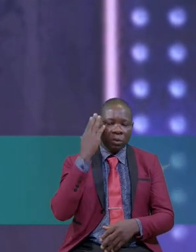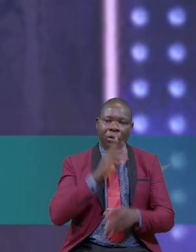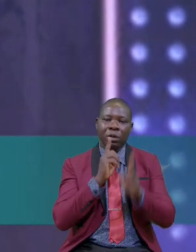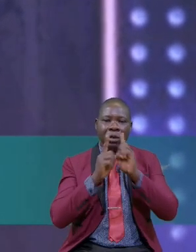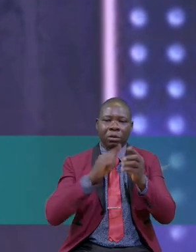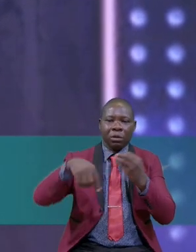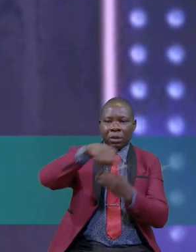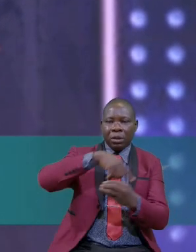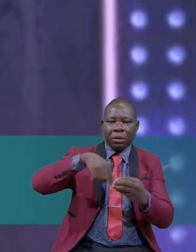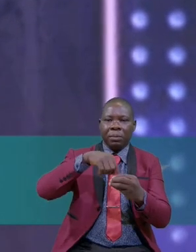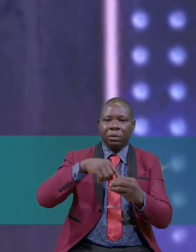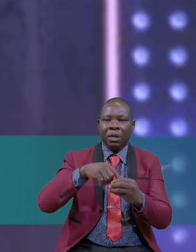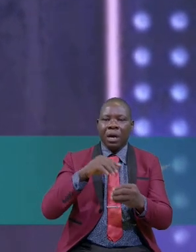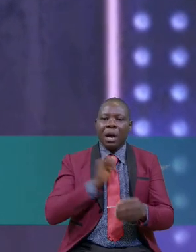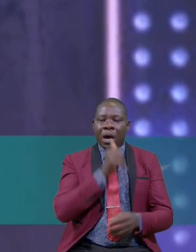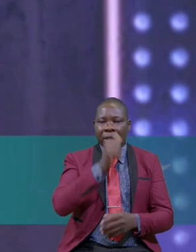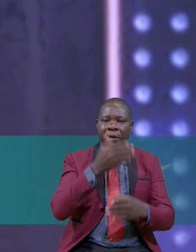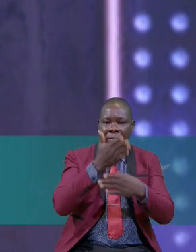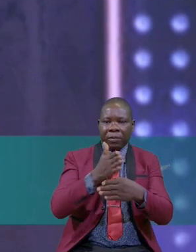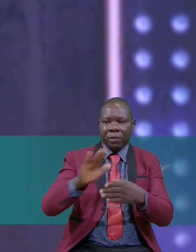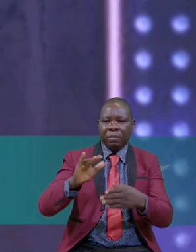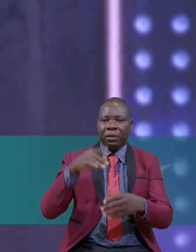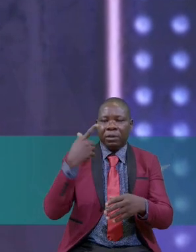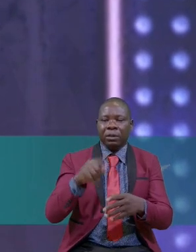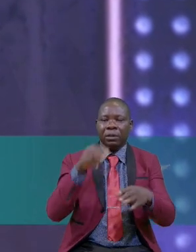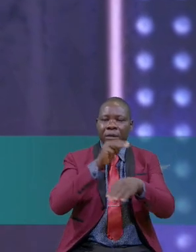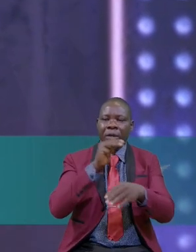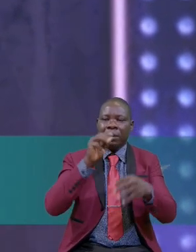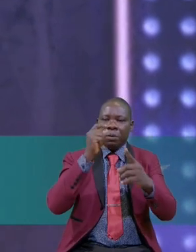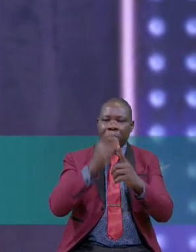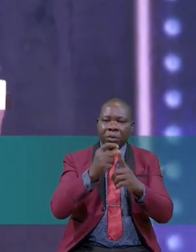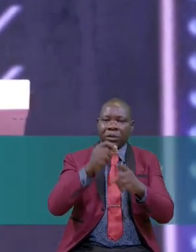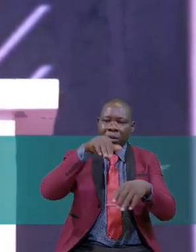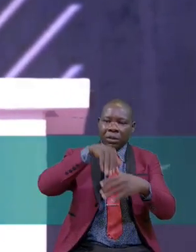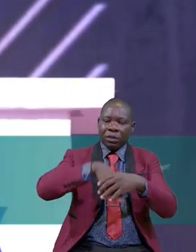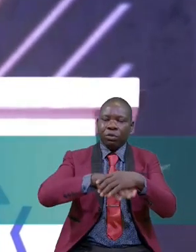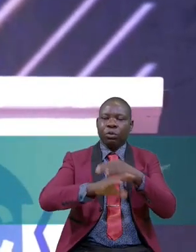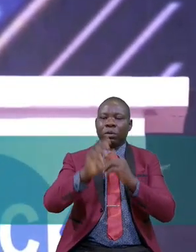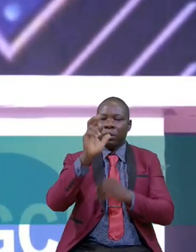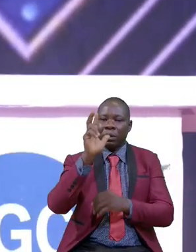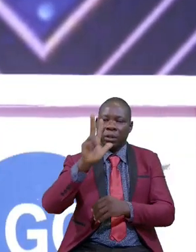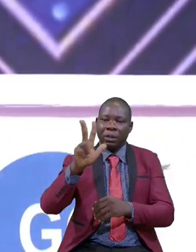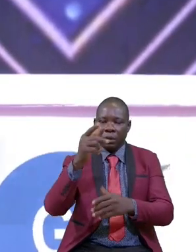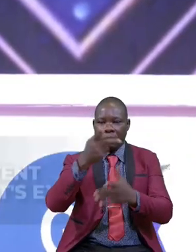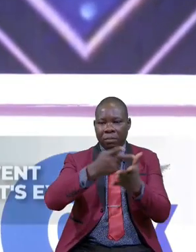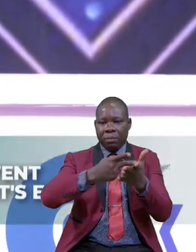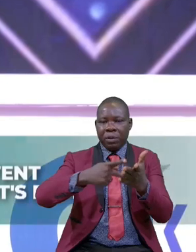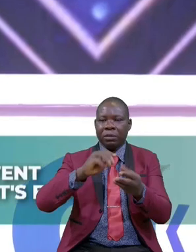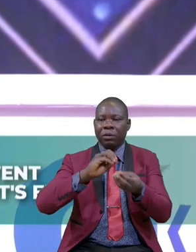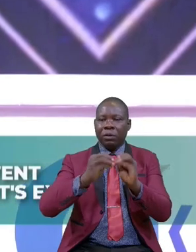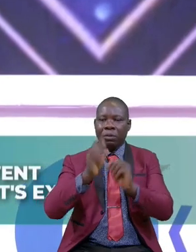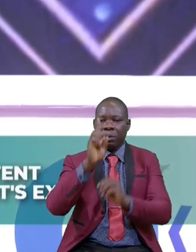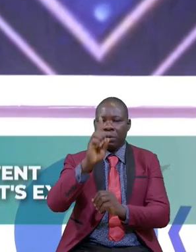aujourd'hui. Donc le message, je le divise en trois parties. Premièrement, la grâce merveilleuse pour le